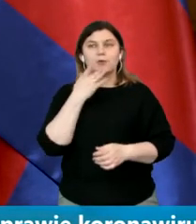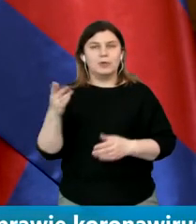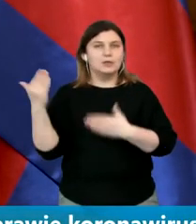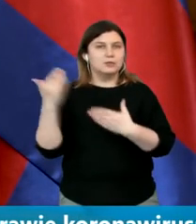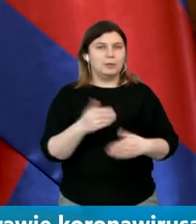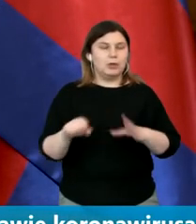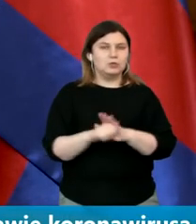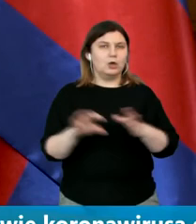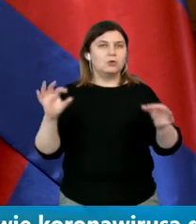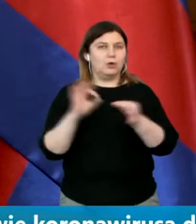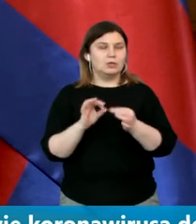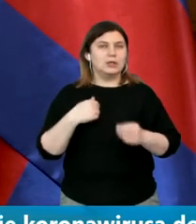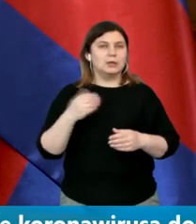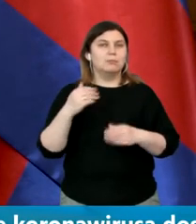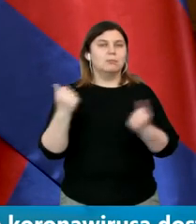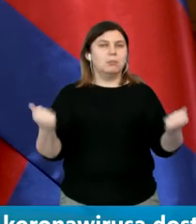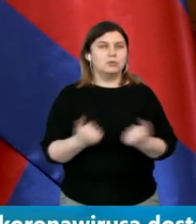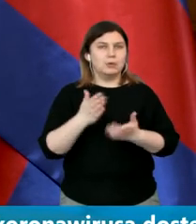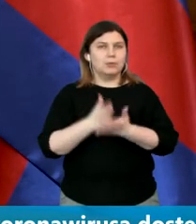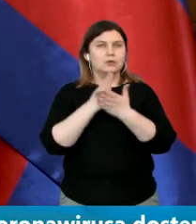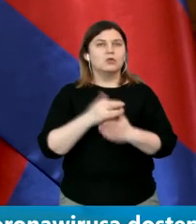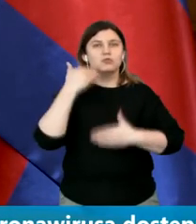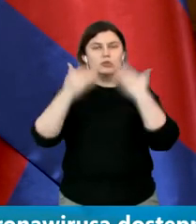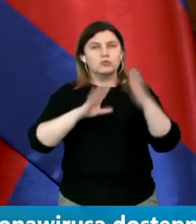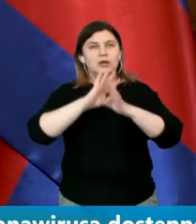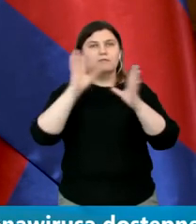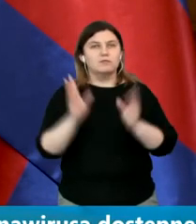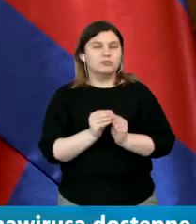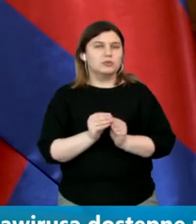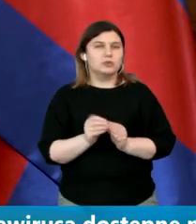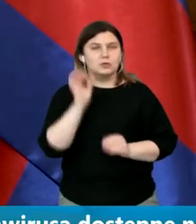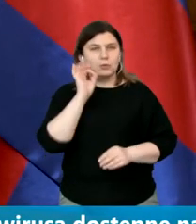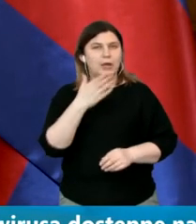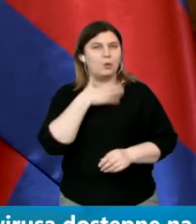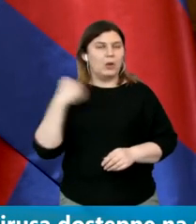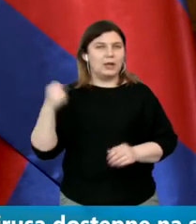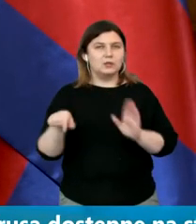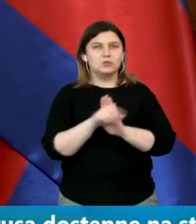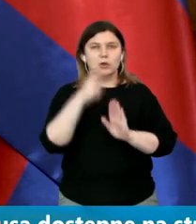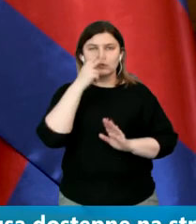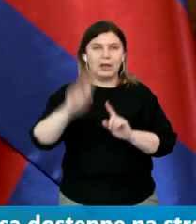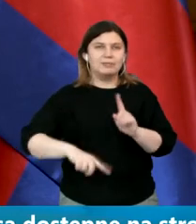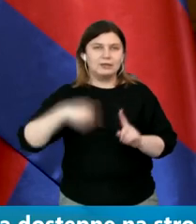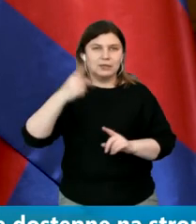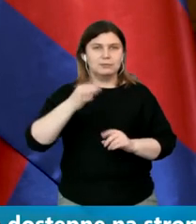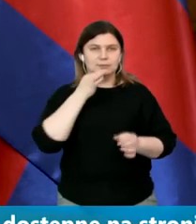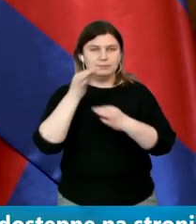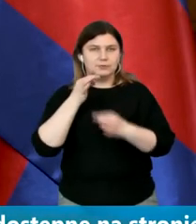do kontaktu, postaramy się pomóc. Życzę wszystkim udanego weekendu i do zobaczenia na kolejnym czacie.